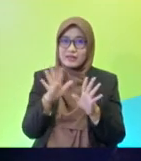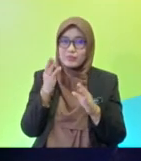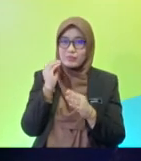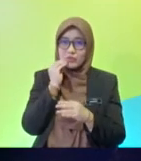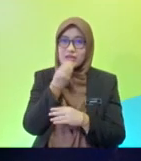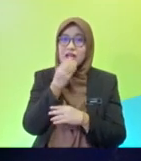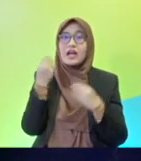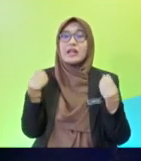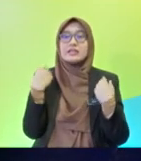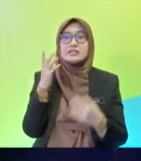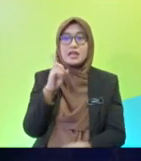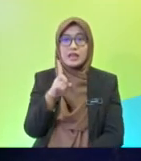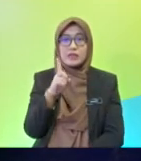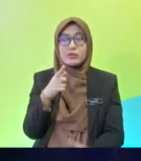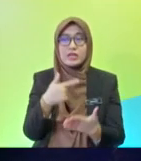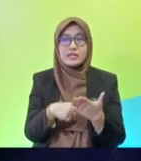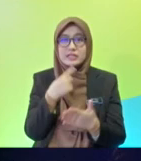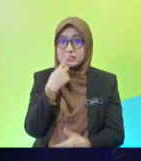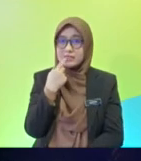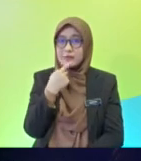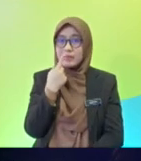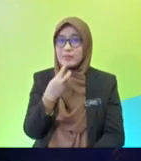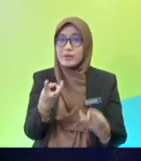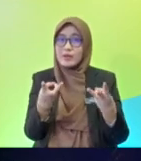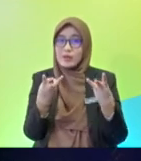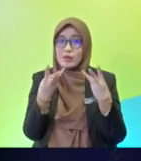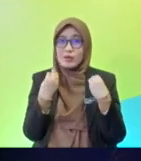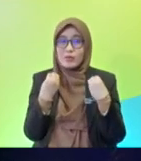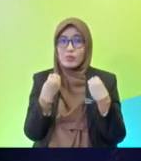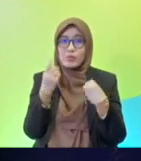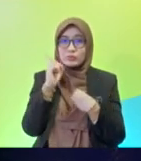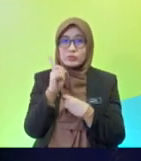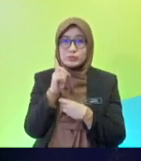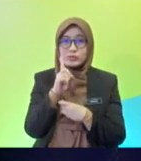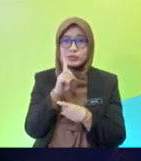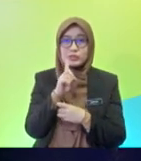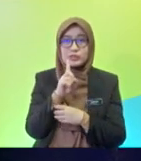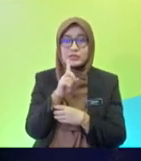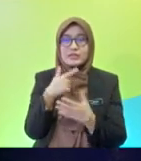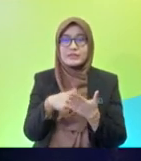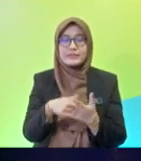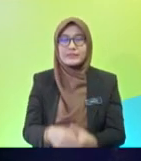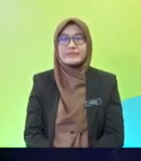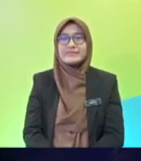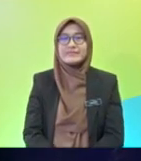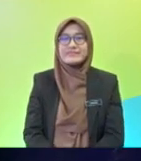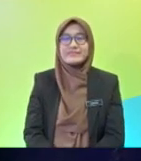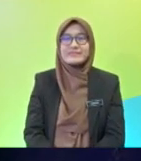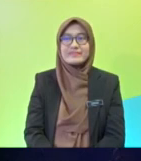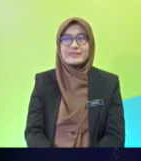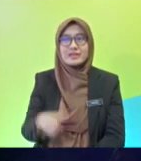Oke ada satu bunga Oke cepat pilih siapanya ada satu bunga saja lagi oke Guys